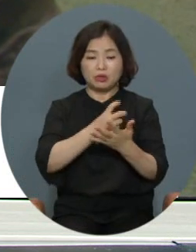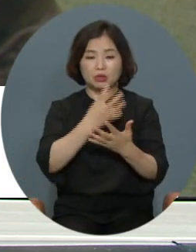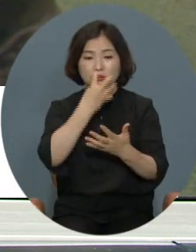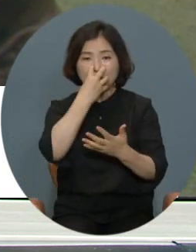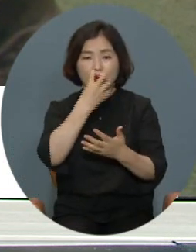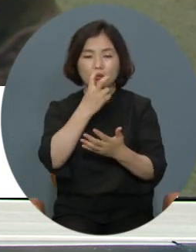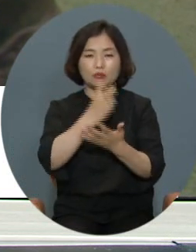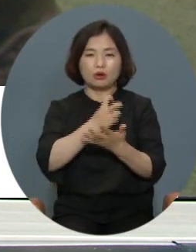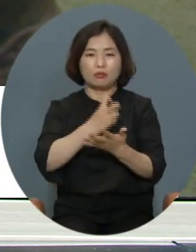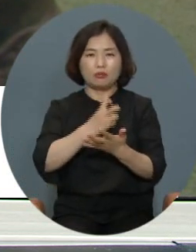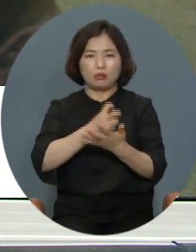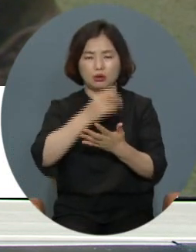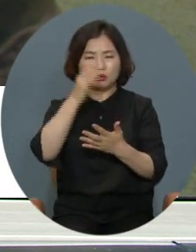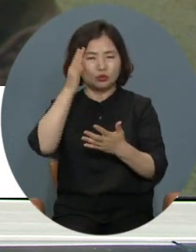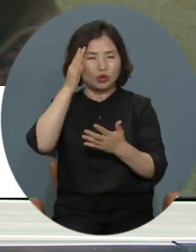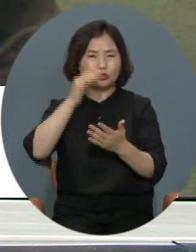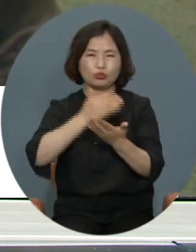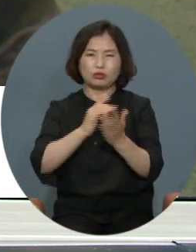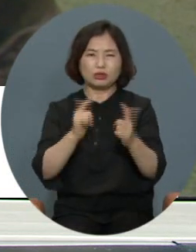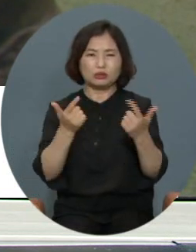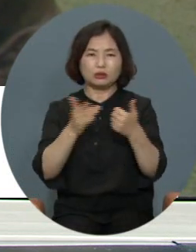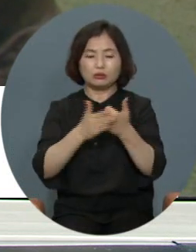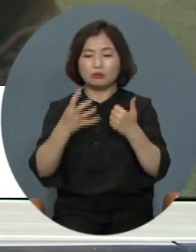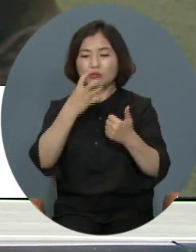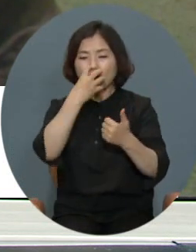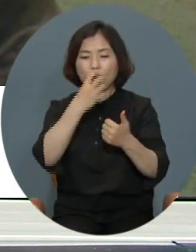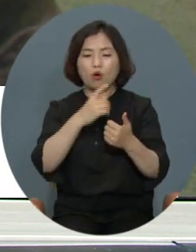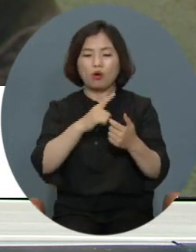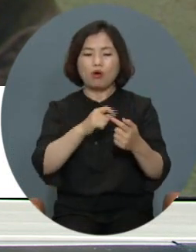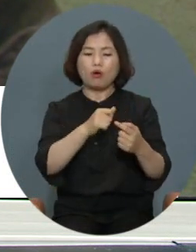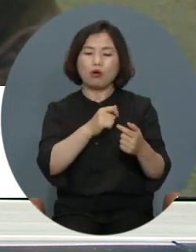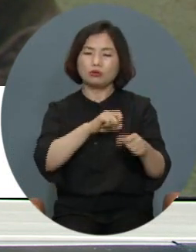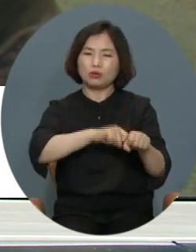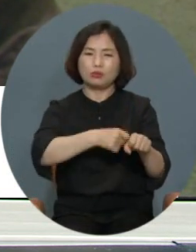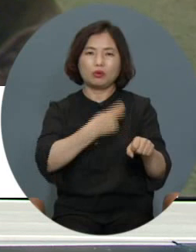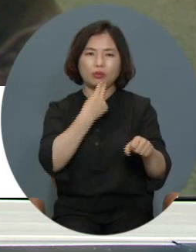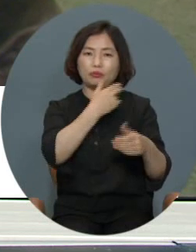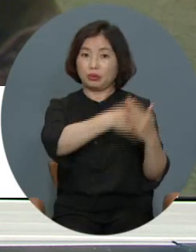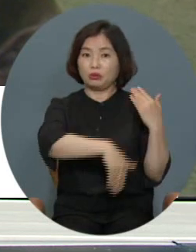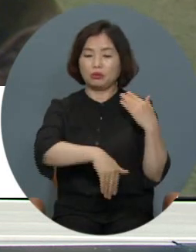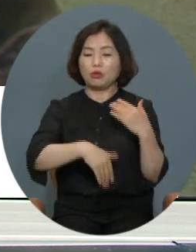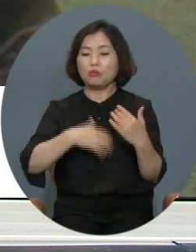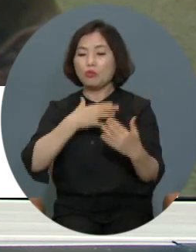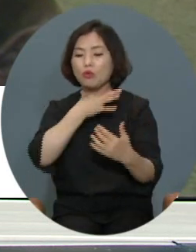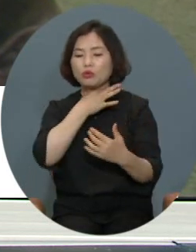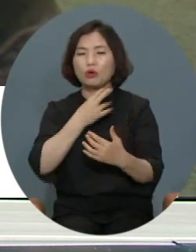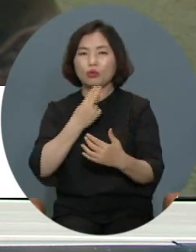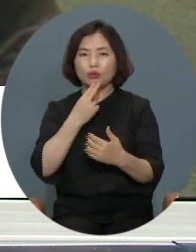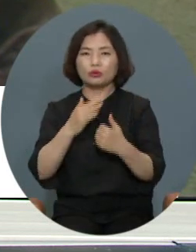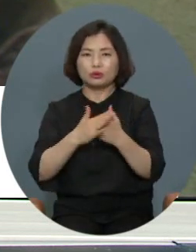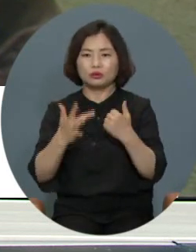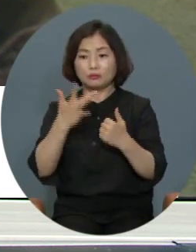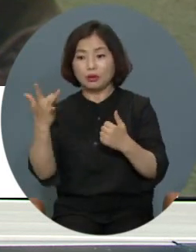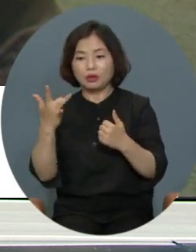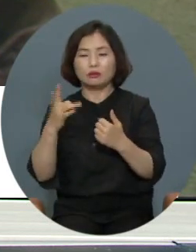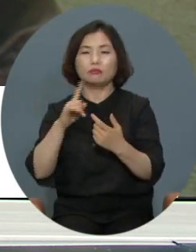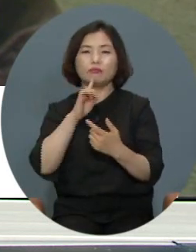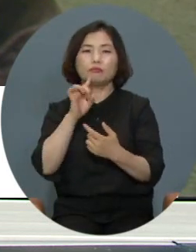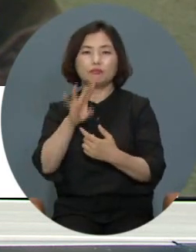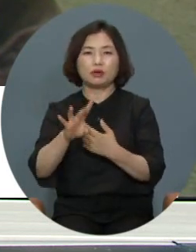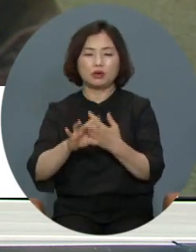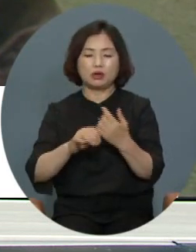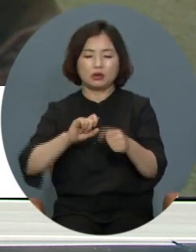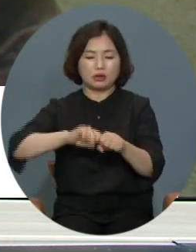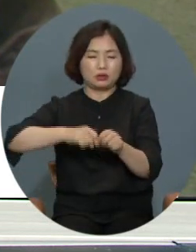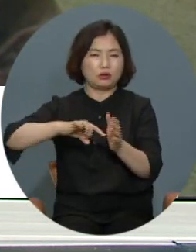나게 의무 착용 견종이 아니어서 입마개 부분은 아무런 처분이 없었고 목줄을 착용 시키지 않은 부분에 대해서만